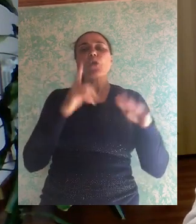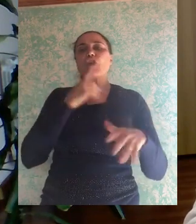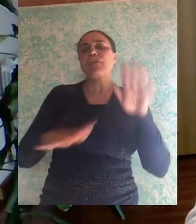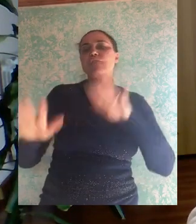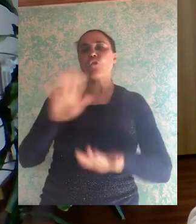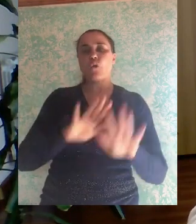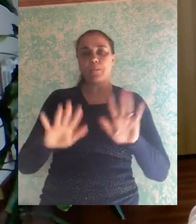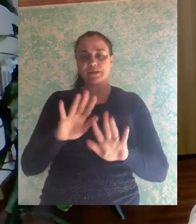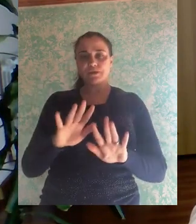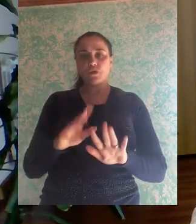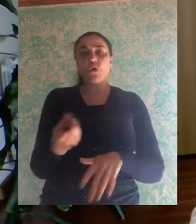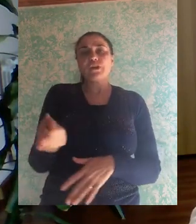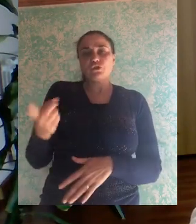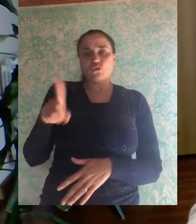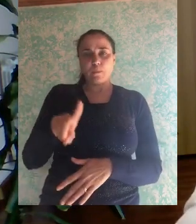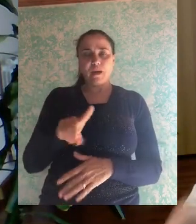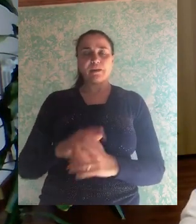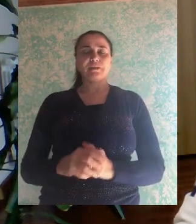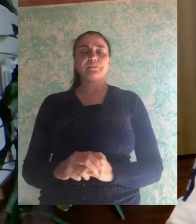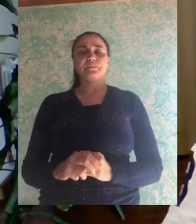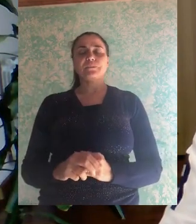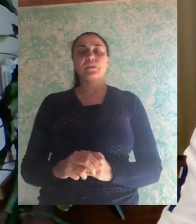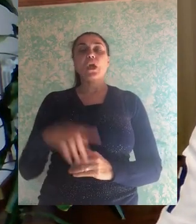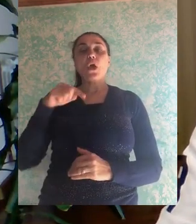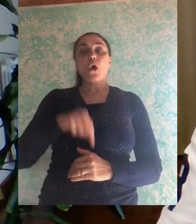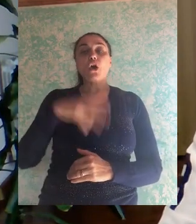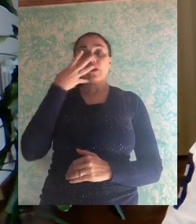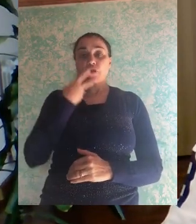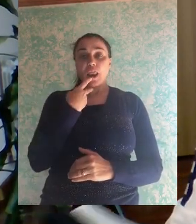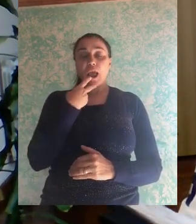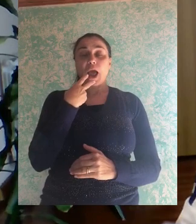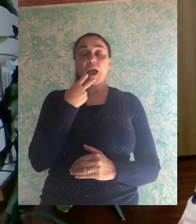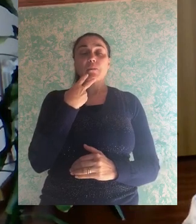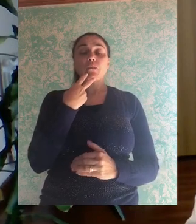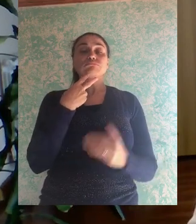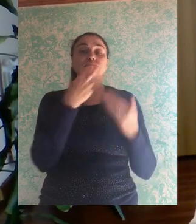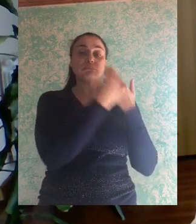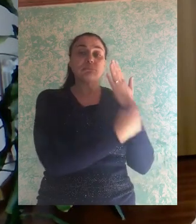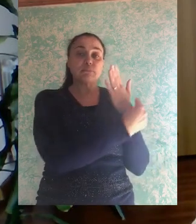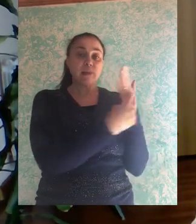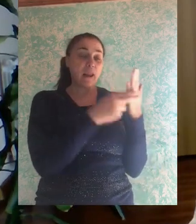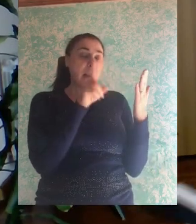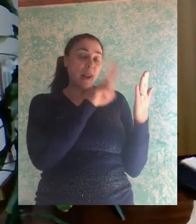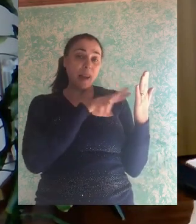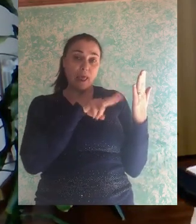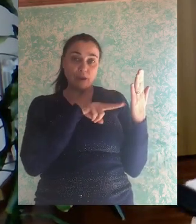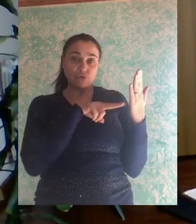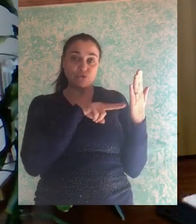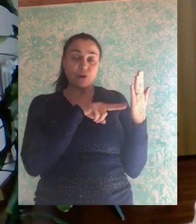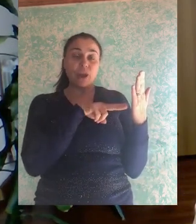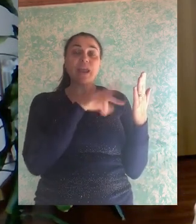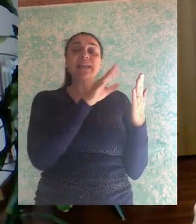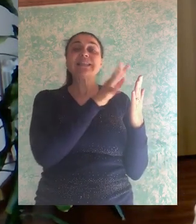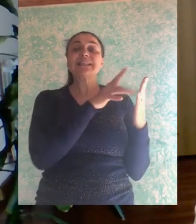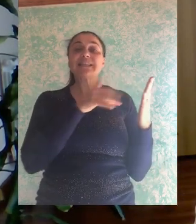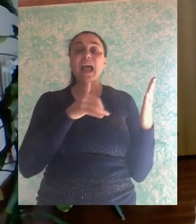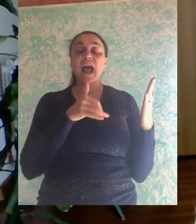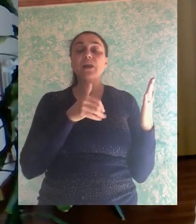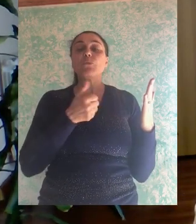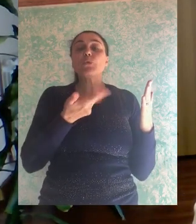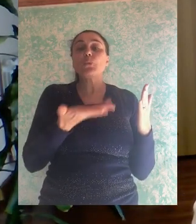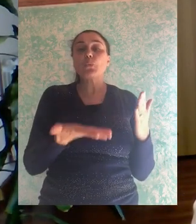giornata di domani tanto vogliamo leggere un salmo il salmo 6